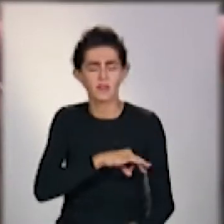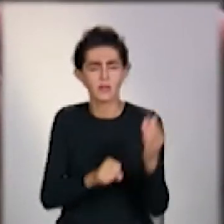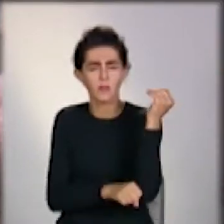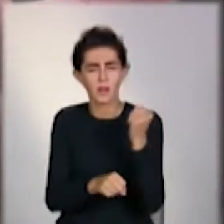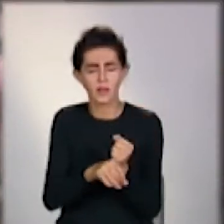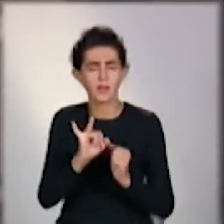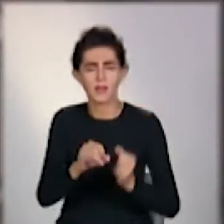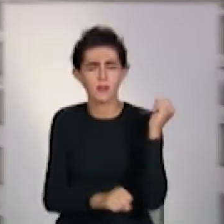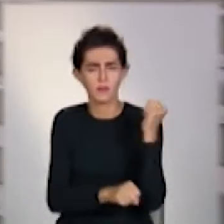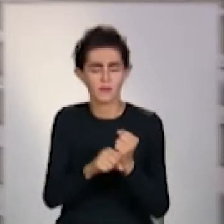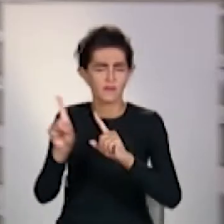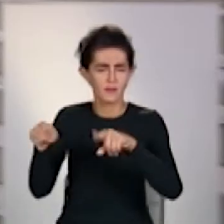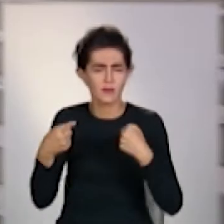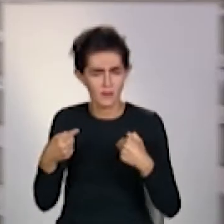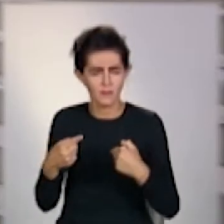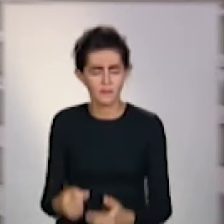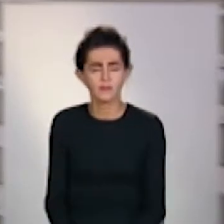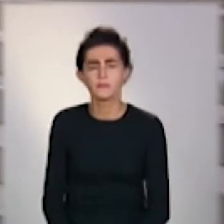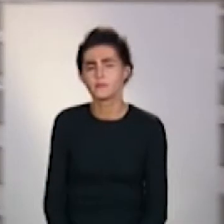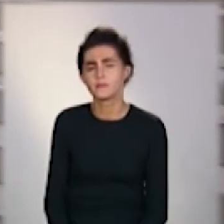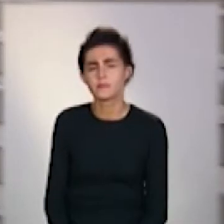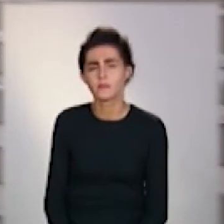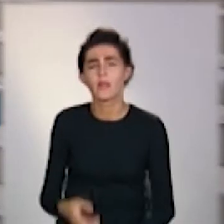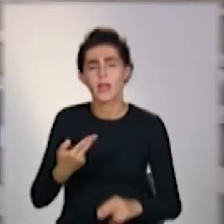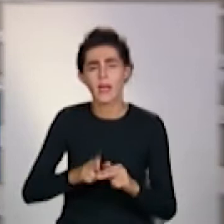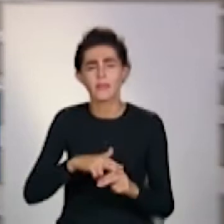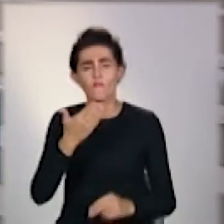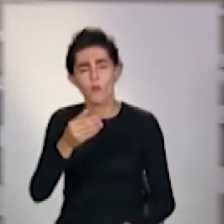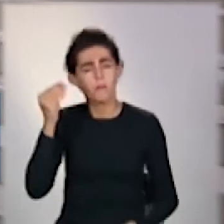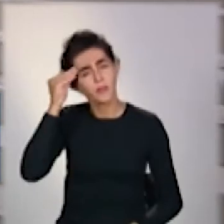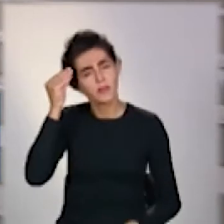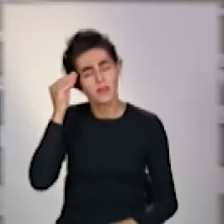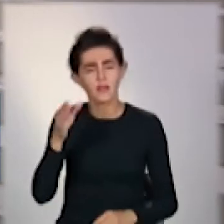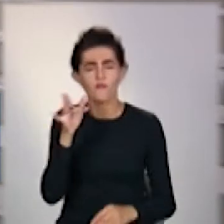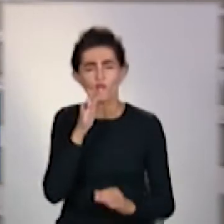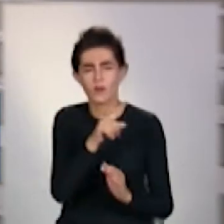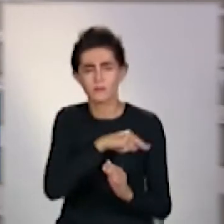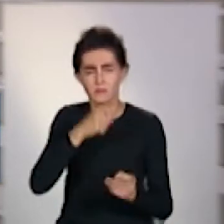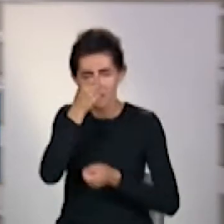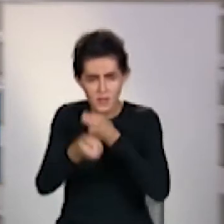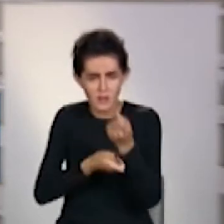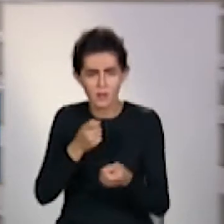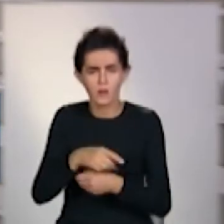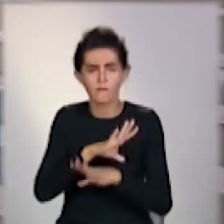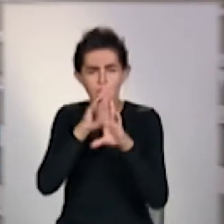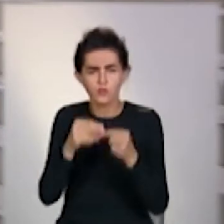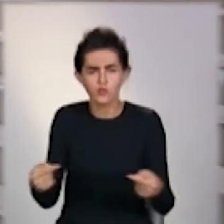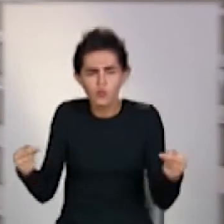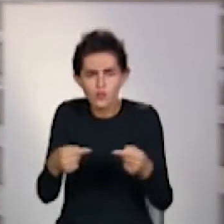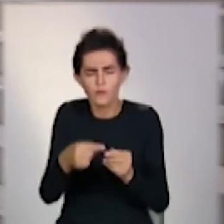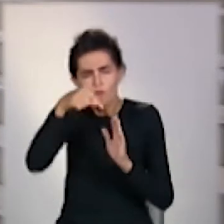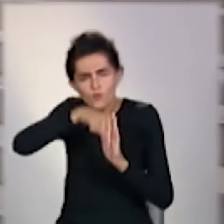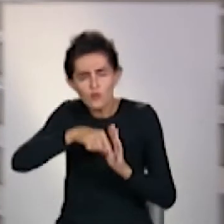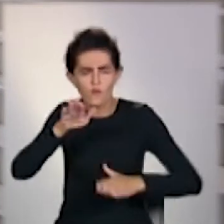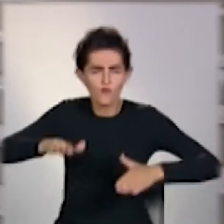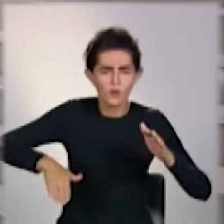ані роботодавцям. З точки зору глобально-економічних процесів ми не можемо сказати, що будуть певні суттєві або переваги,